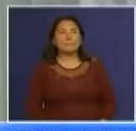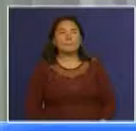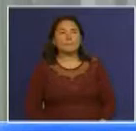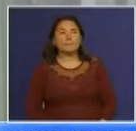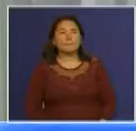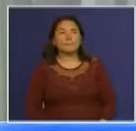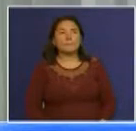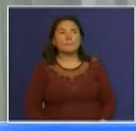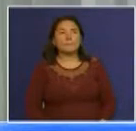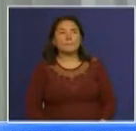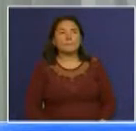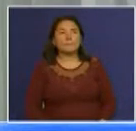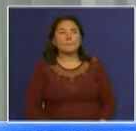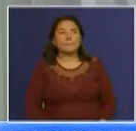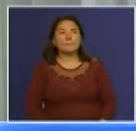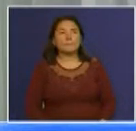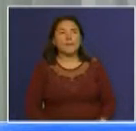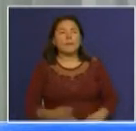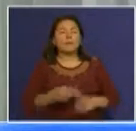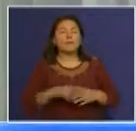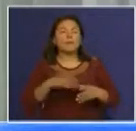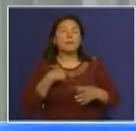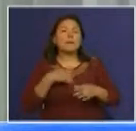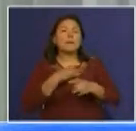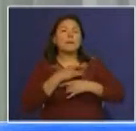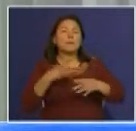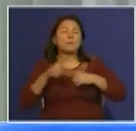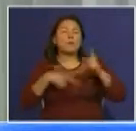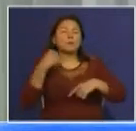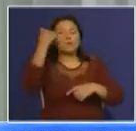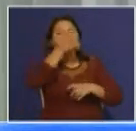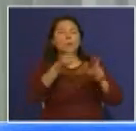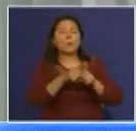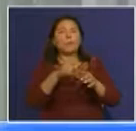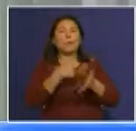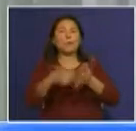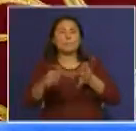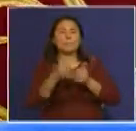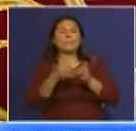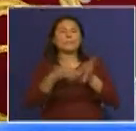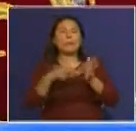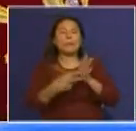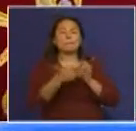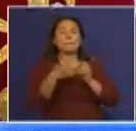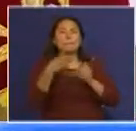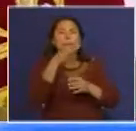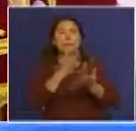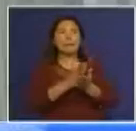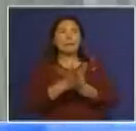Мерейтой өткізбей ойымыз бар, келесі жылы бұйырса, сондай жақсы жоспарымыз бар. Репертуарды